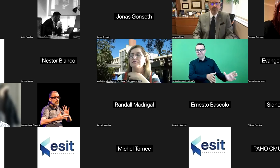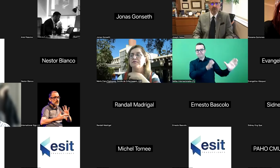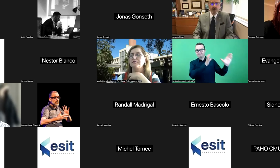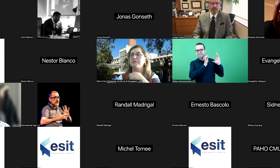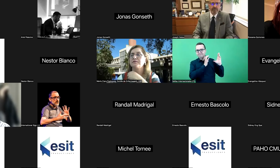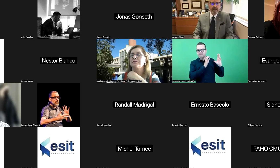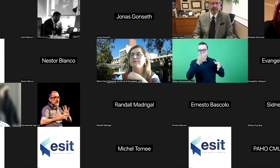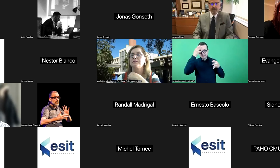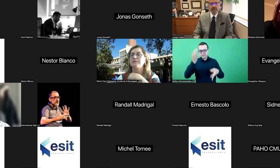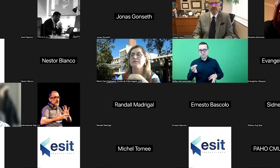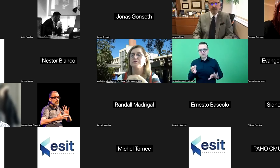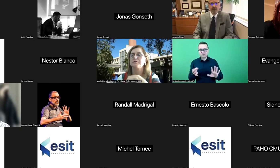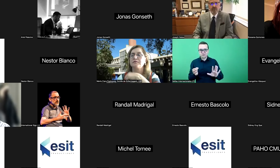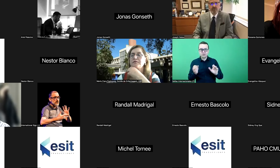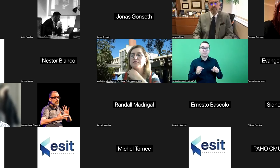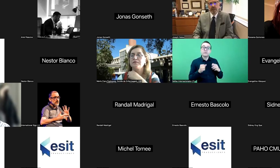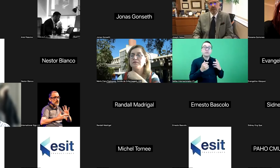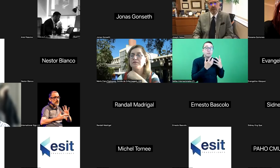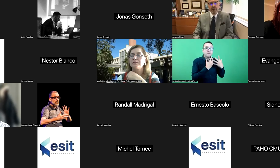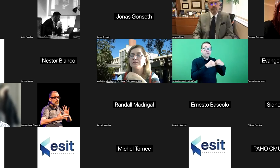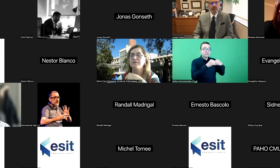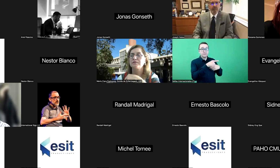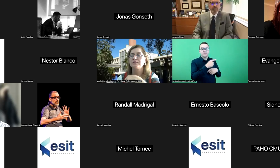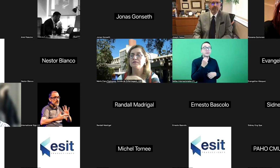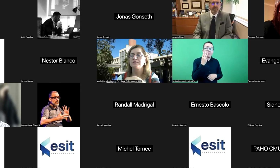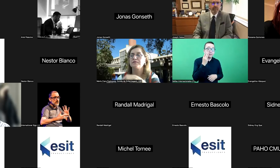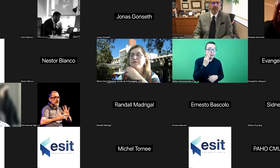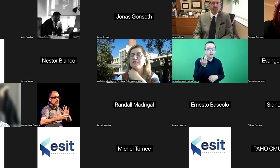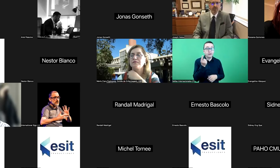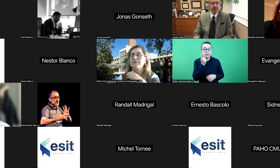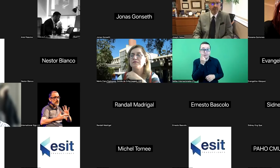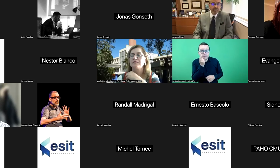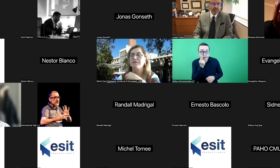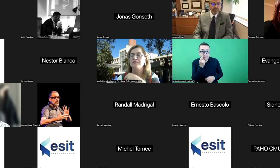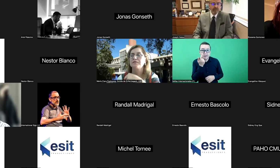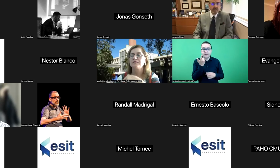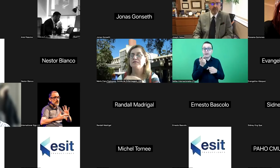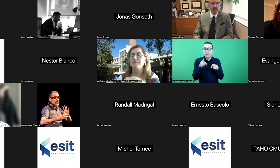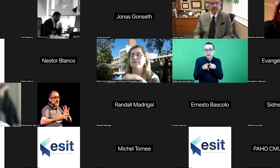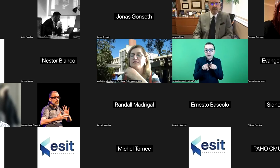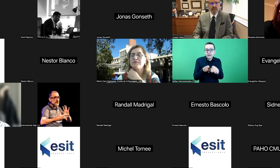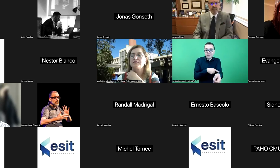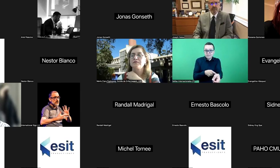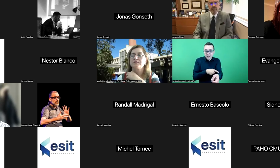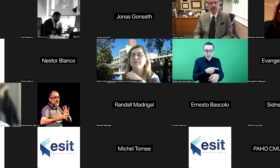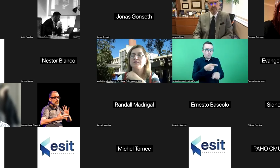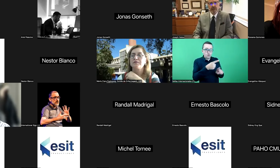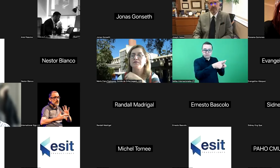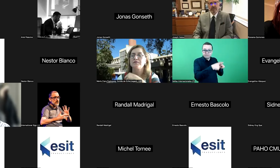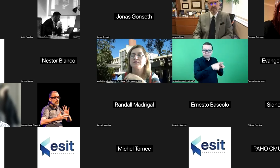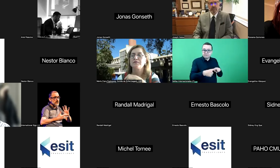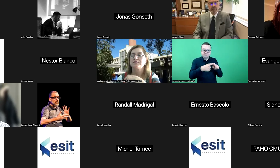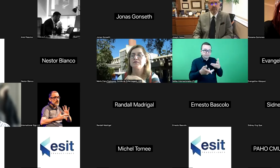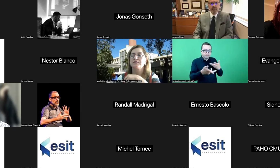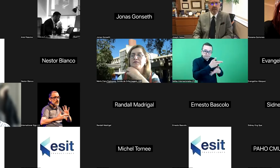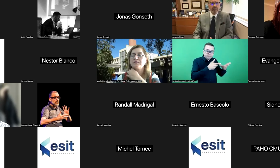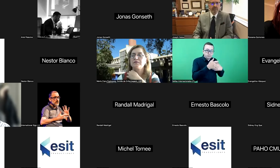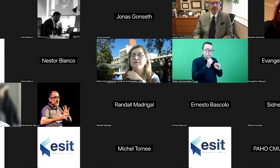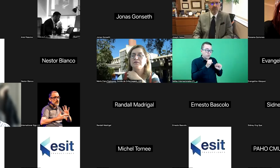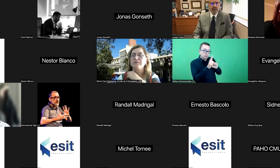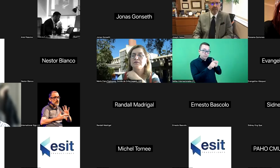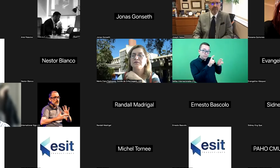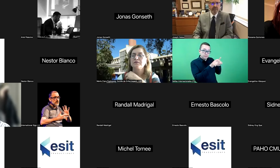Que ce soit les mères, les frères, les pères, les fils, la tâche